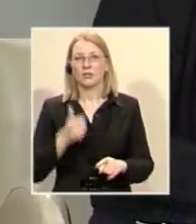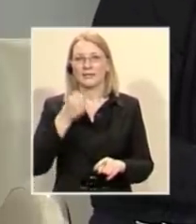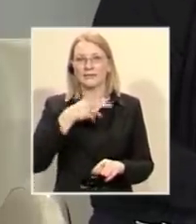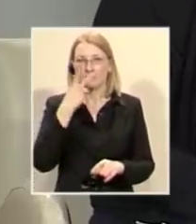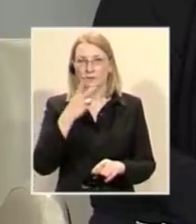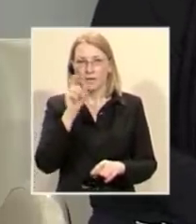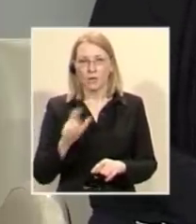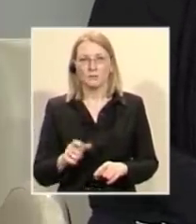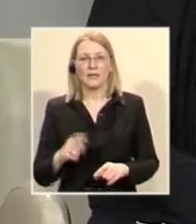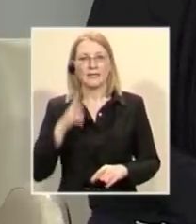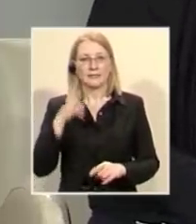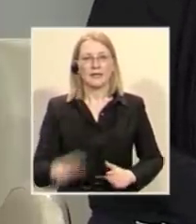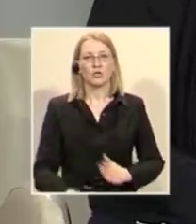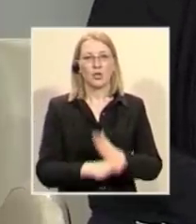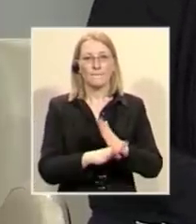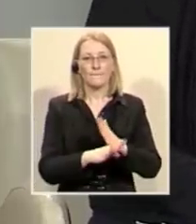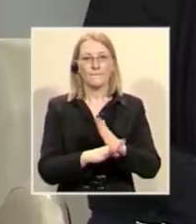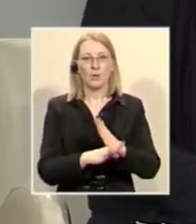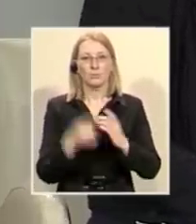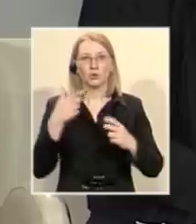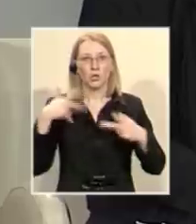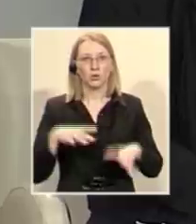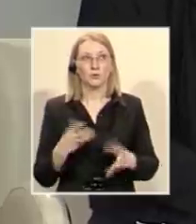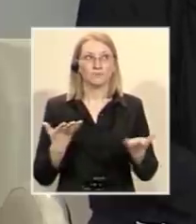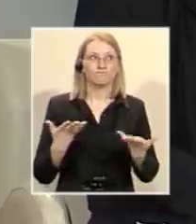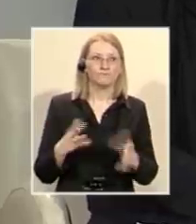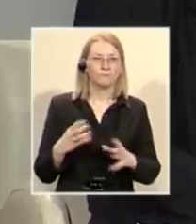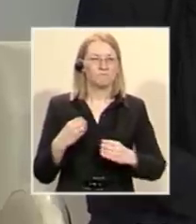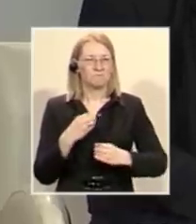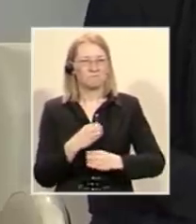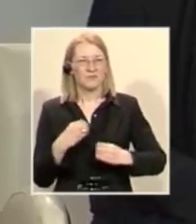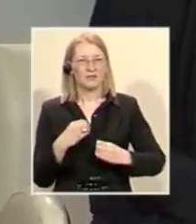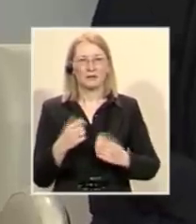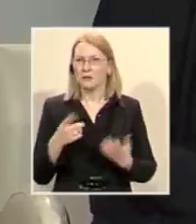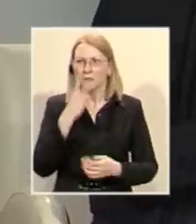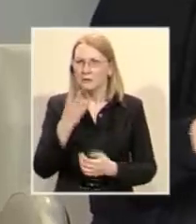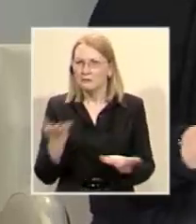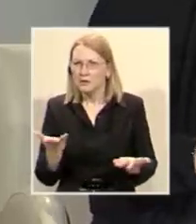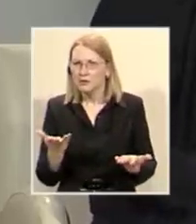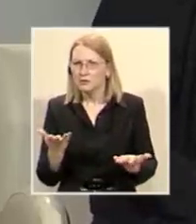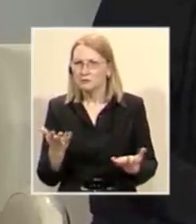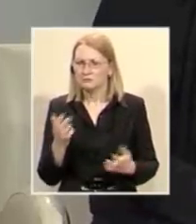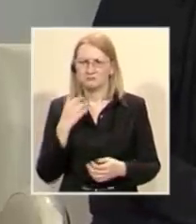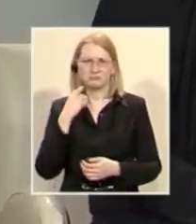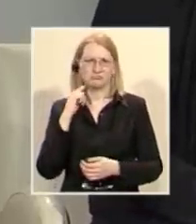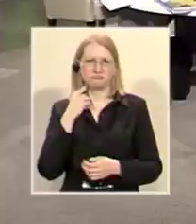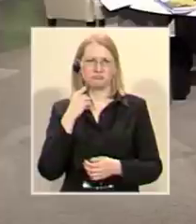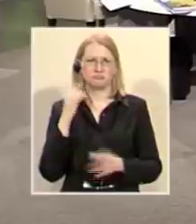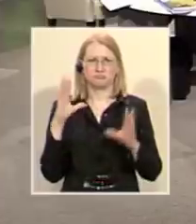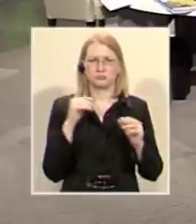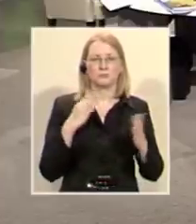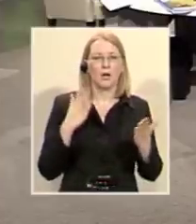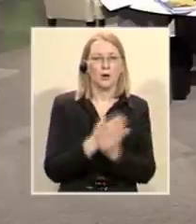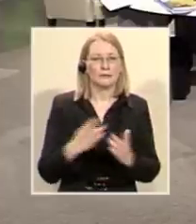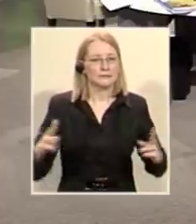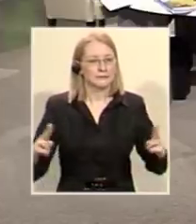i kad zatraži pomoć, to ljudi onako sa negodanjem, kaj ne vidiš ti? Da, uvijek nađeš na